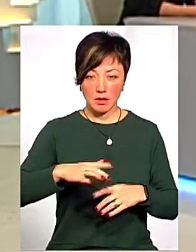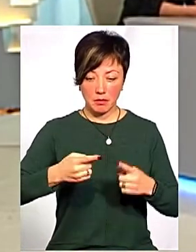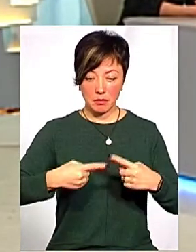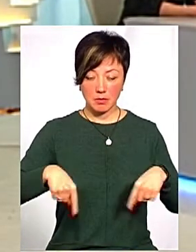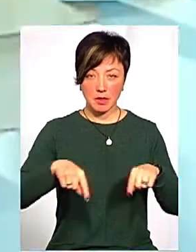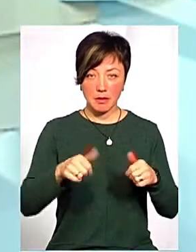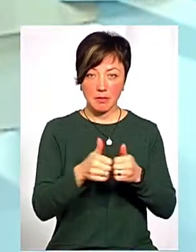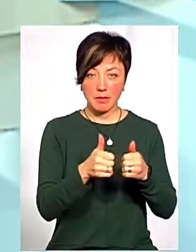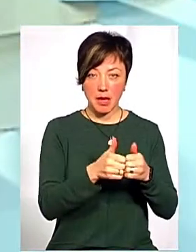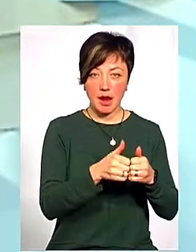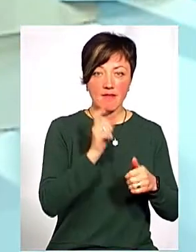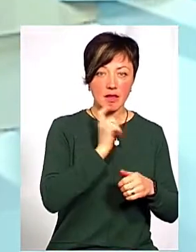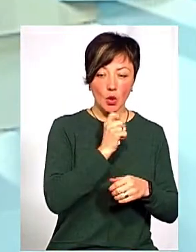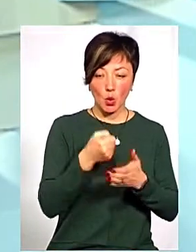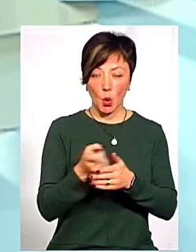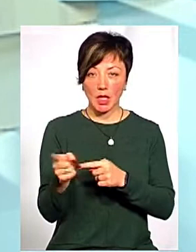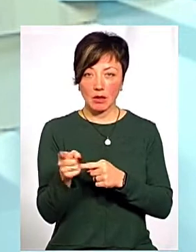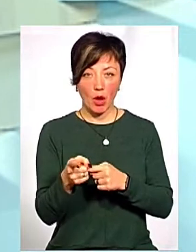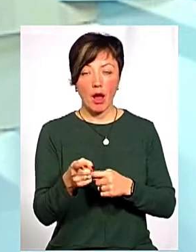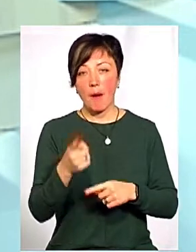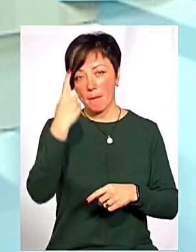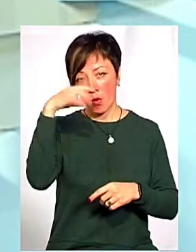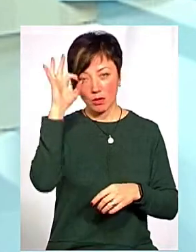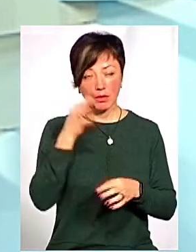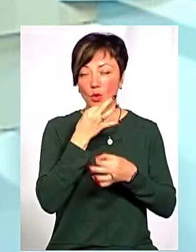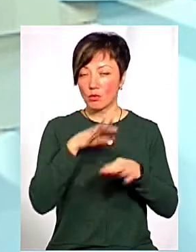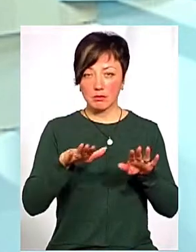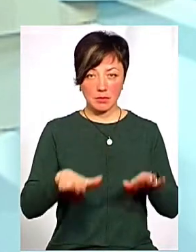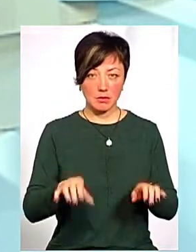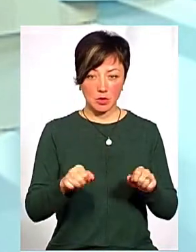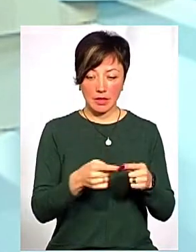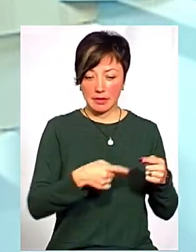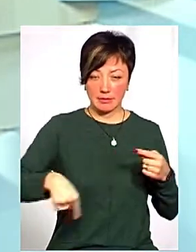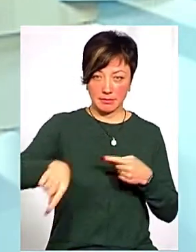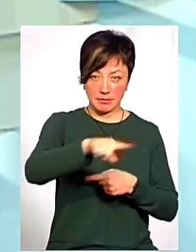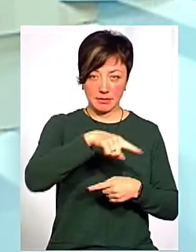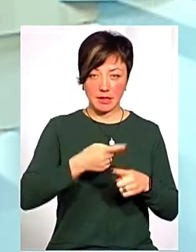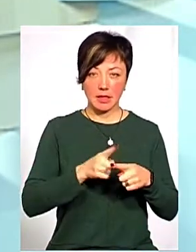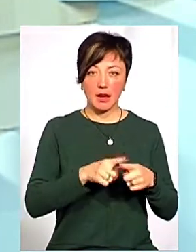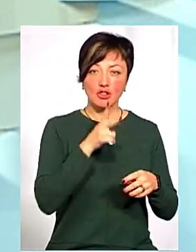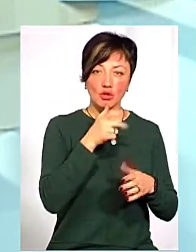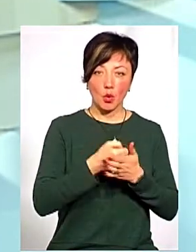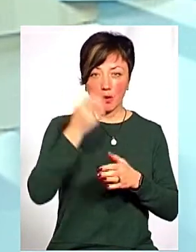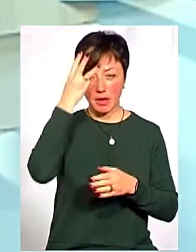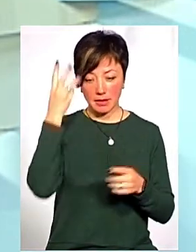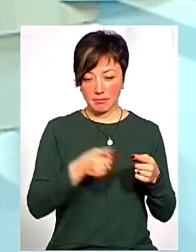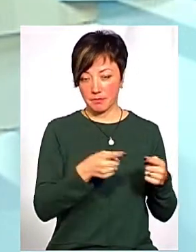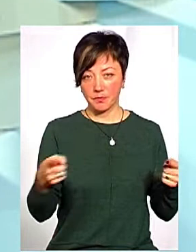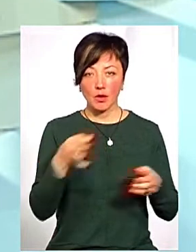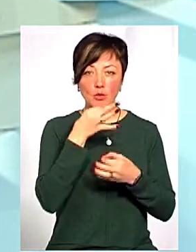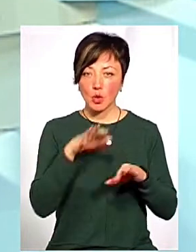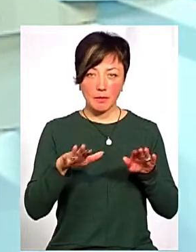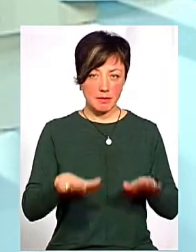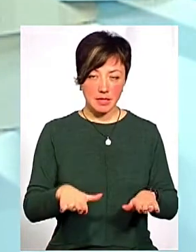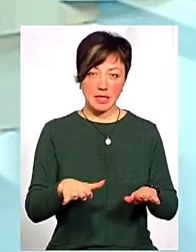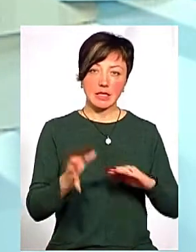області Вінницької до Тернопільської. Тобто патрульні можуть виставити будь-яку точку на даній межі території. Так само від Чернівців до Хмельницького вимірюється будь-яка